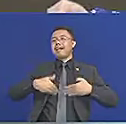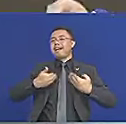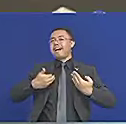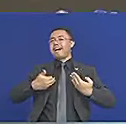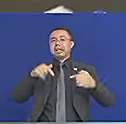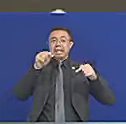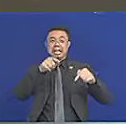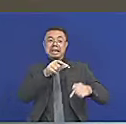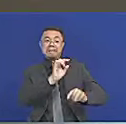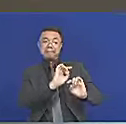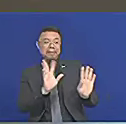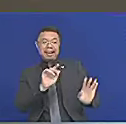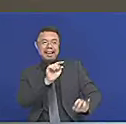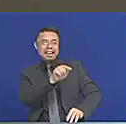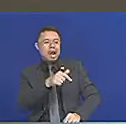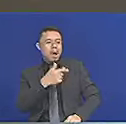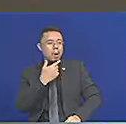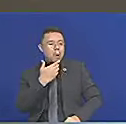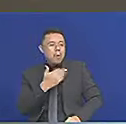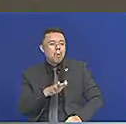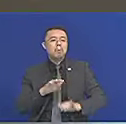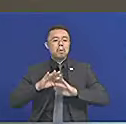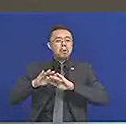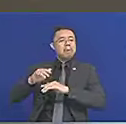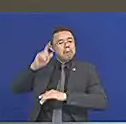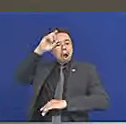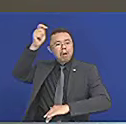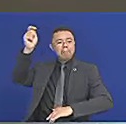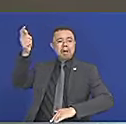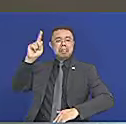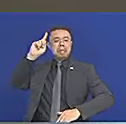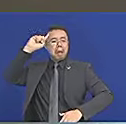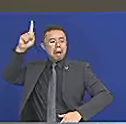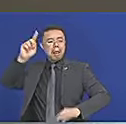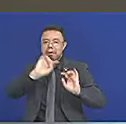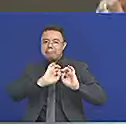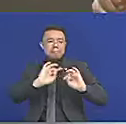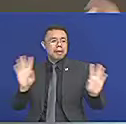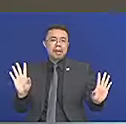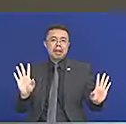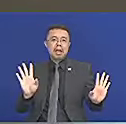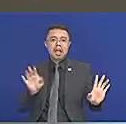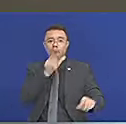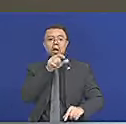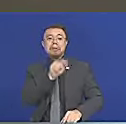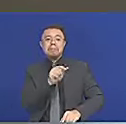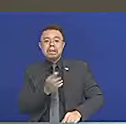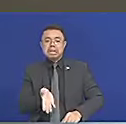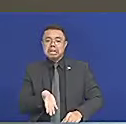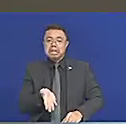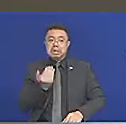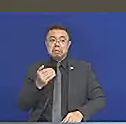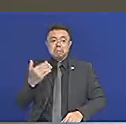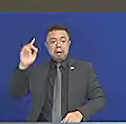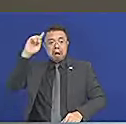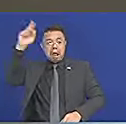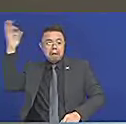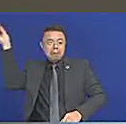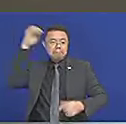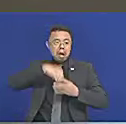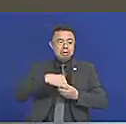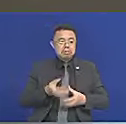Orang ini beda perlakuannya terhadap diriku. Ia menghidupkan diriku di dalam